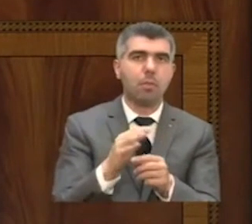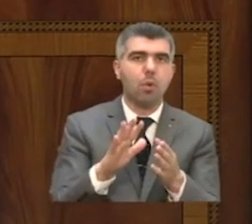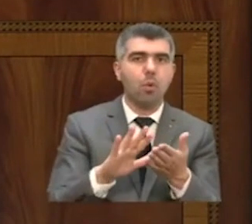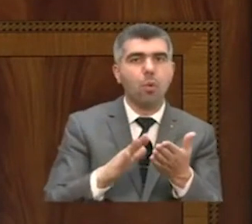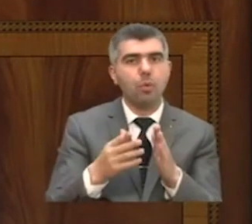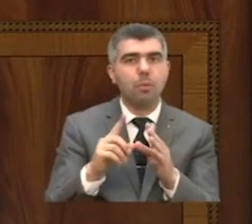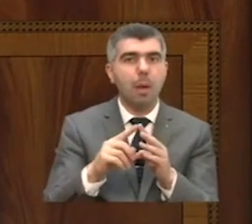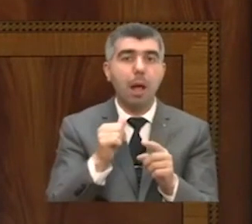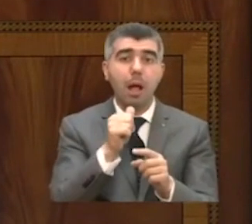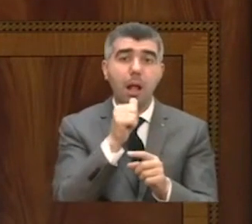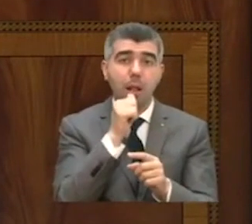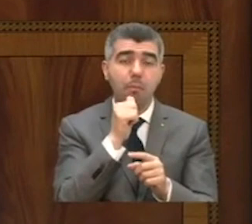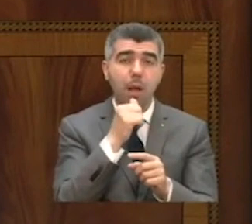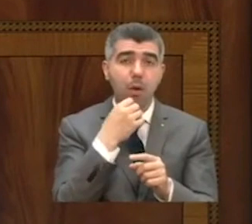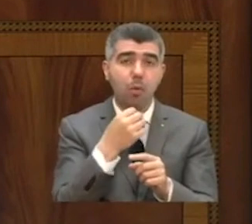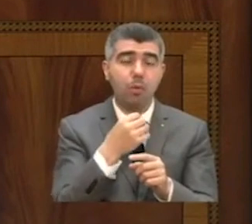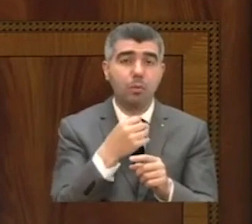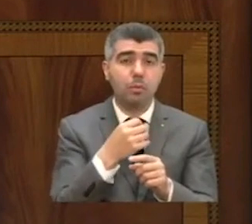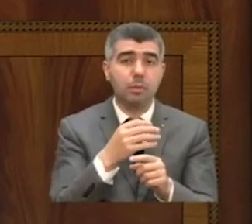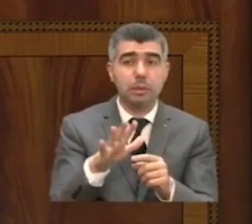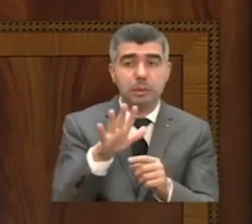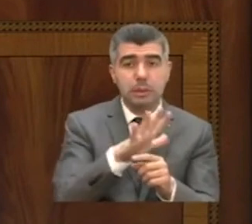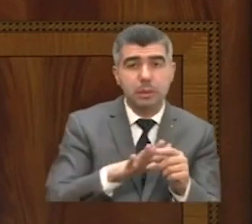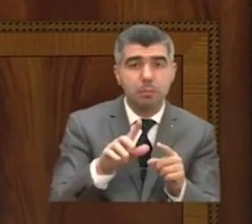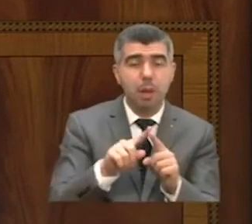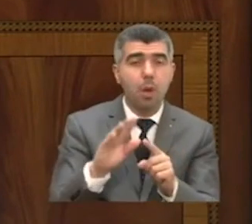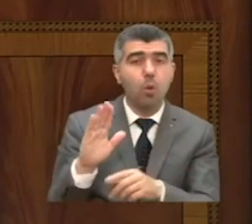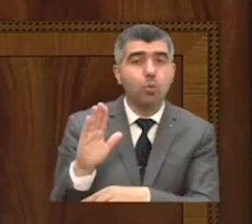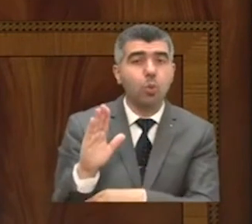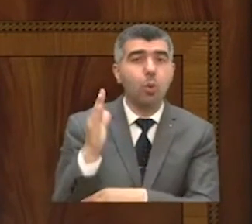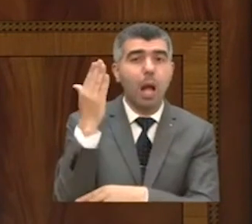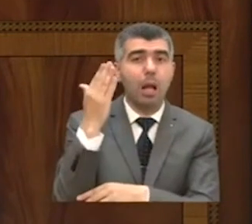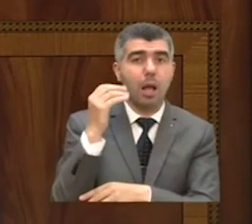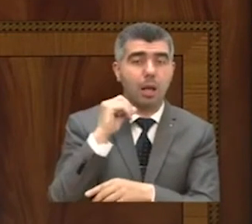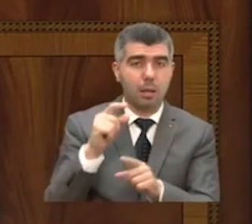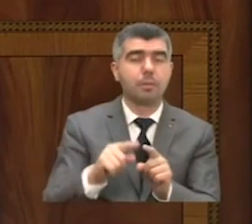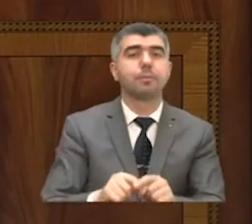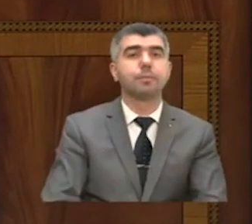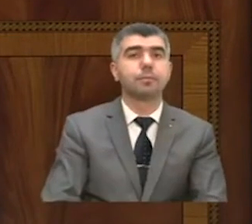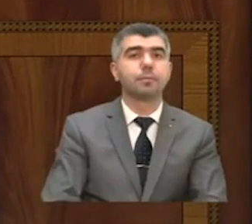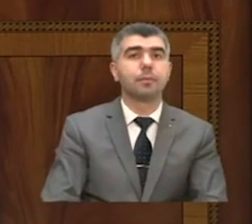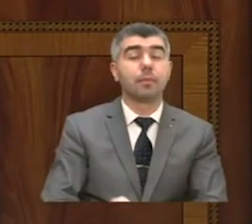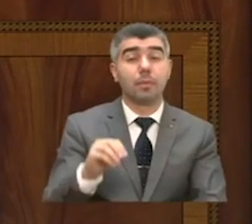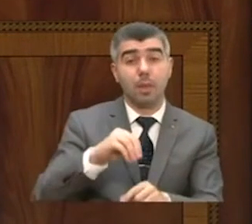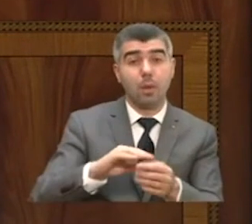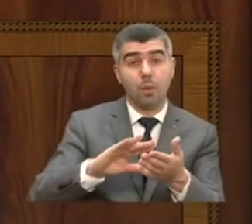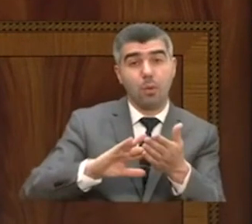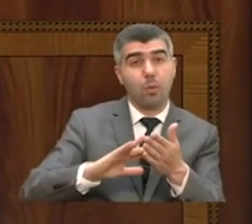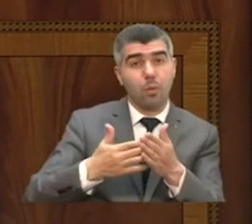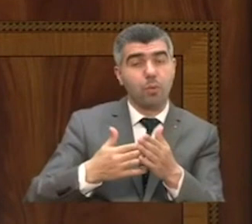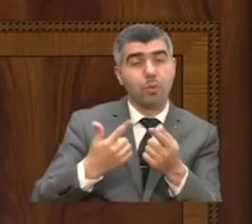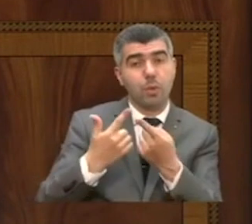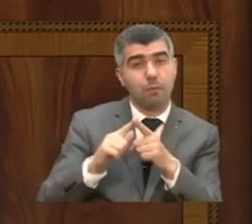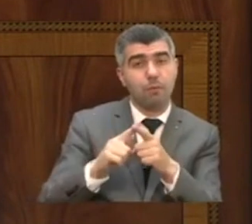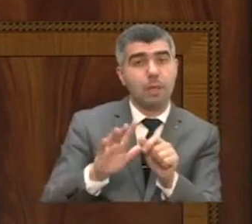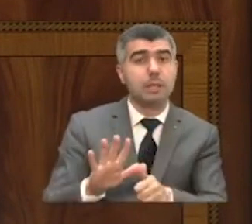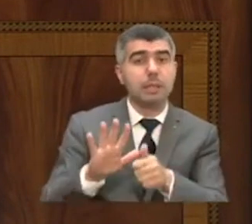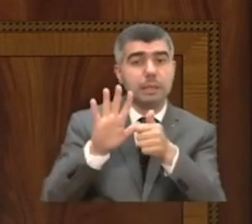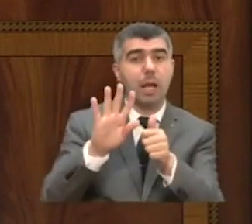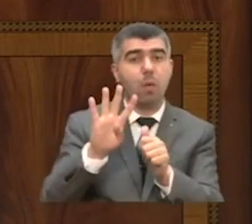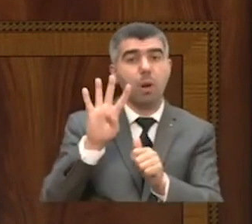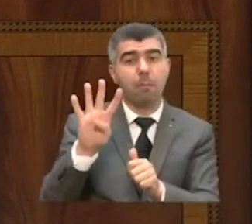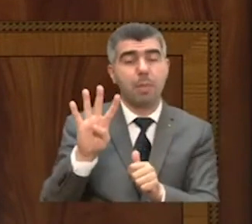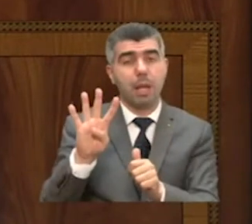الموارد المائية خاصة بدائرة دكلا وملوية. فعلى الرغم من ذلك تمت زراعة 46,000 هكتار